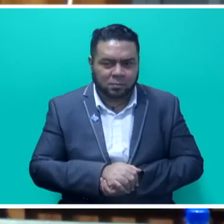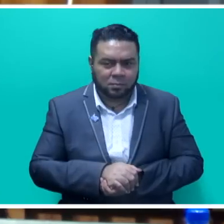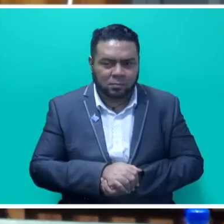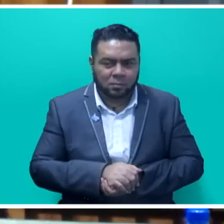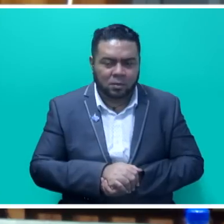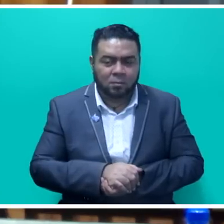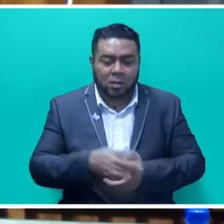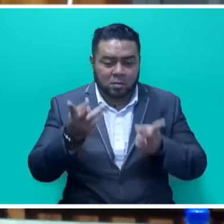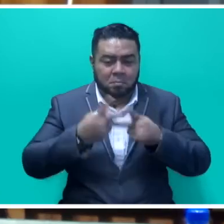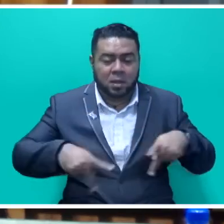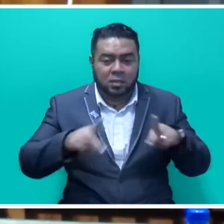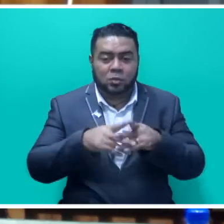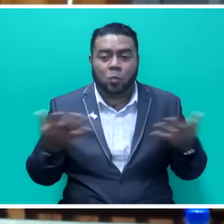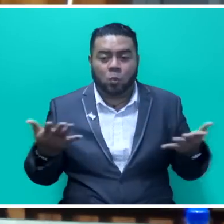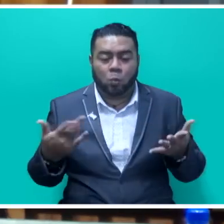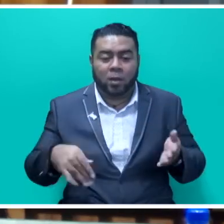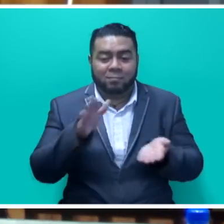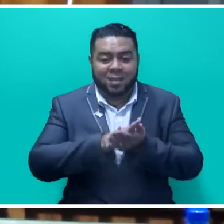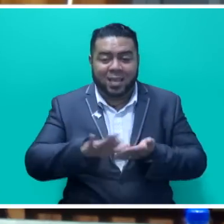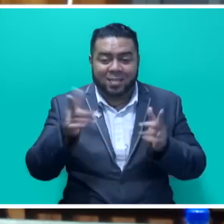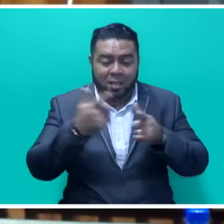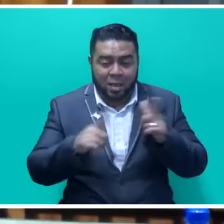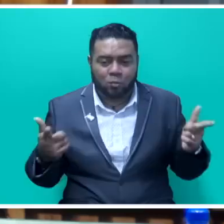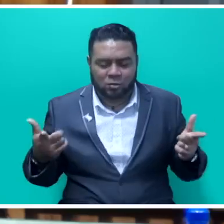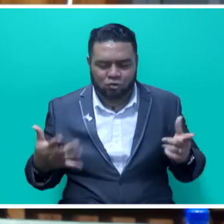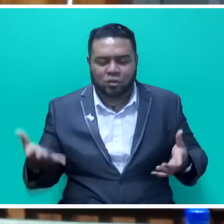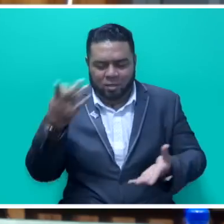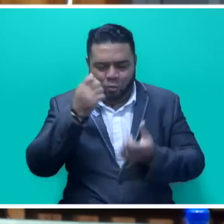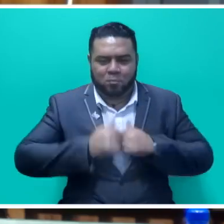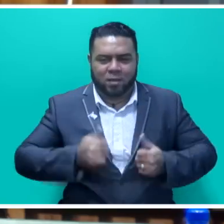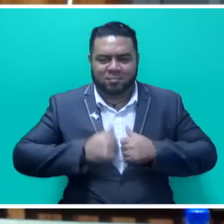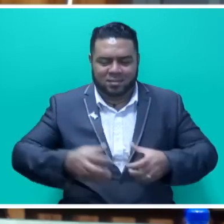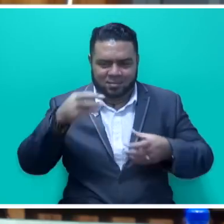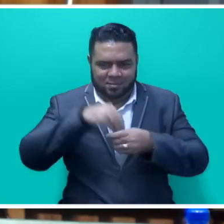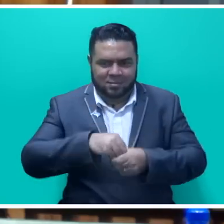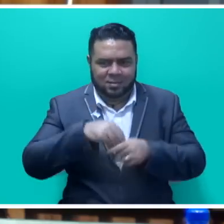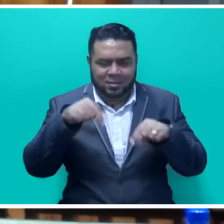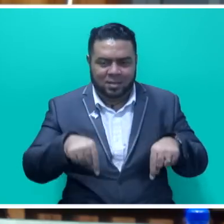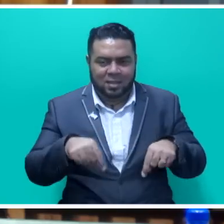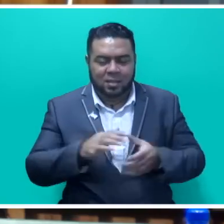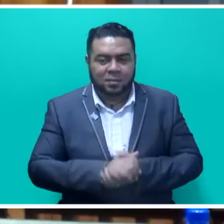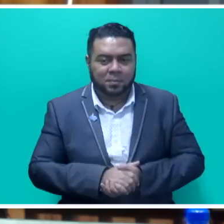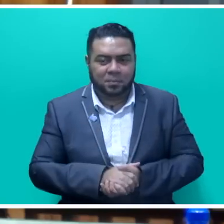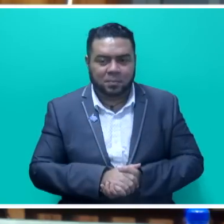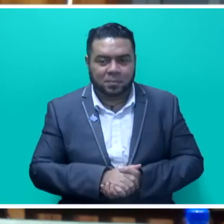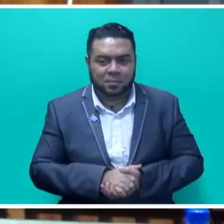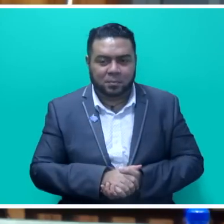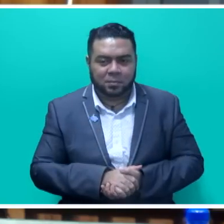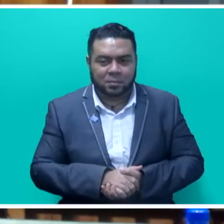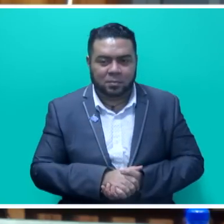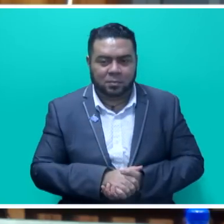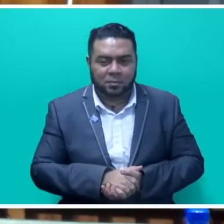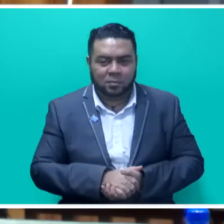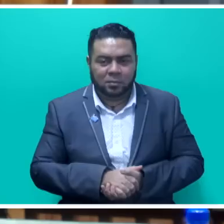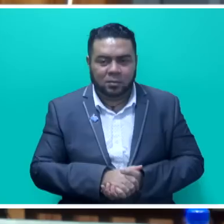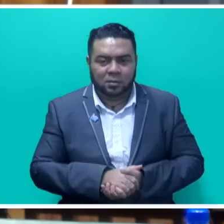हिंदी को एक औपचारिक भाषा माना गया है। और इस सम्मेलन के तहत